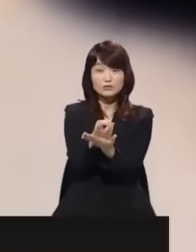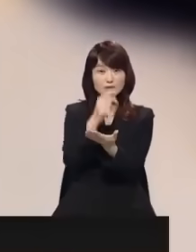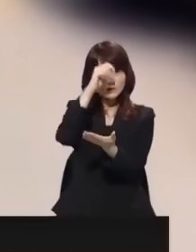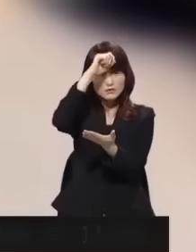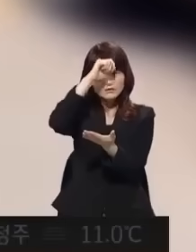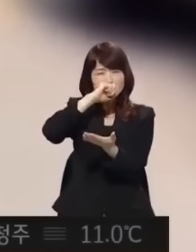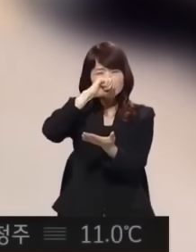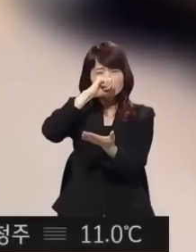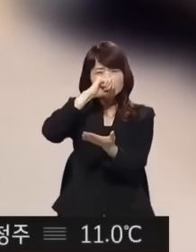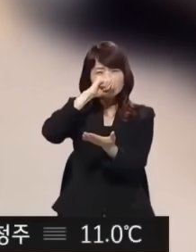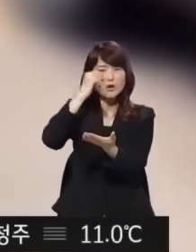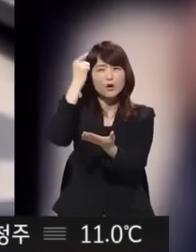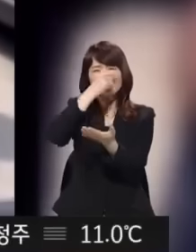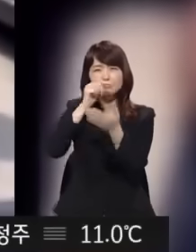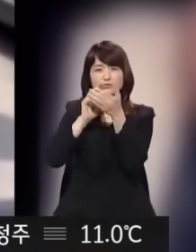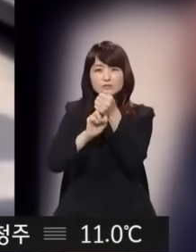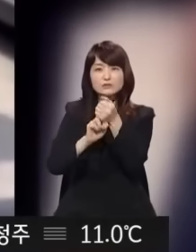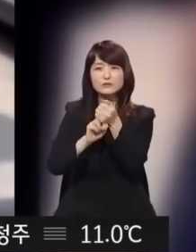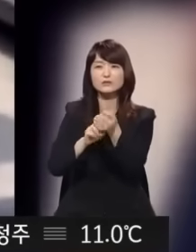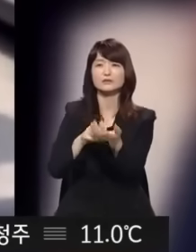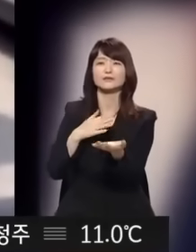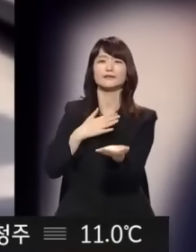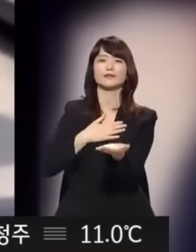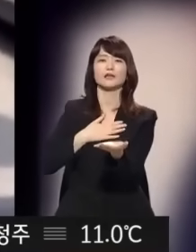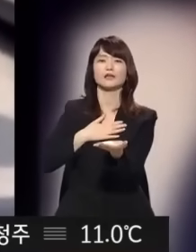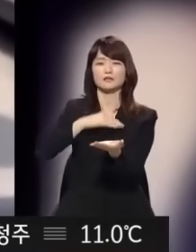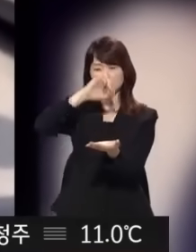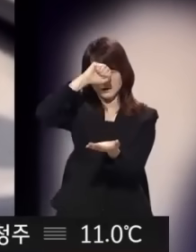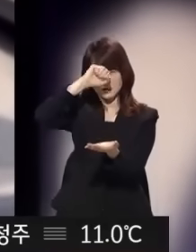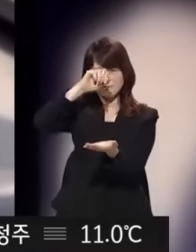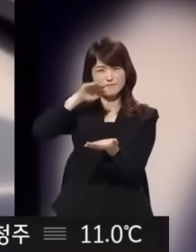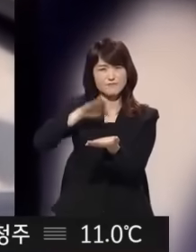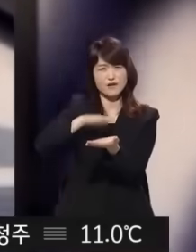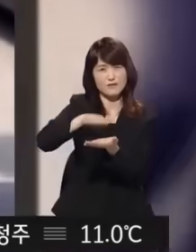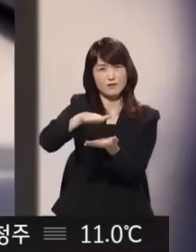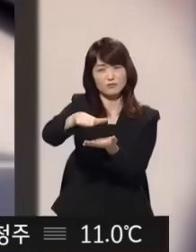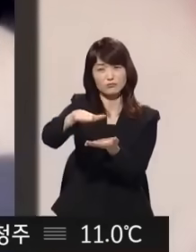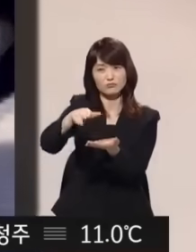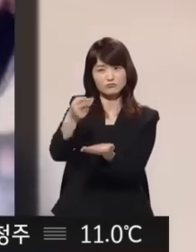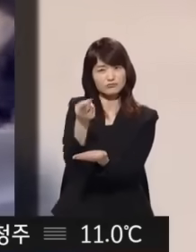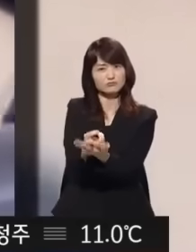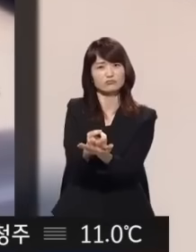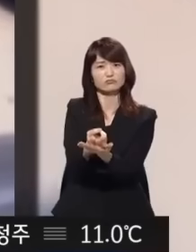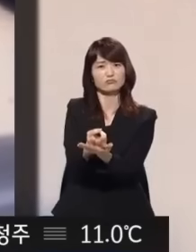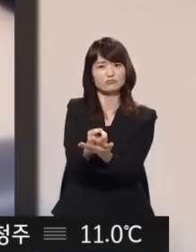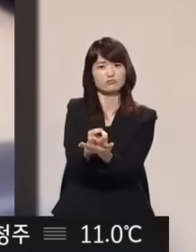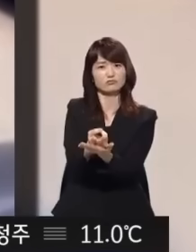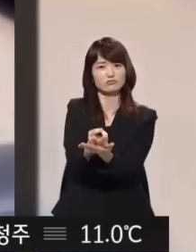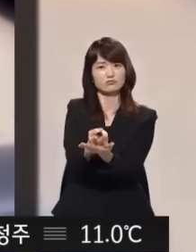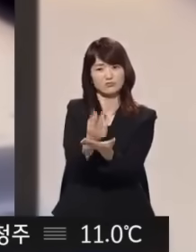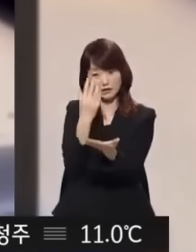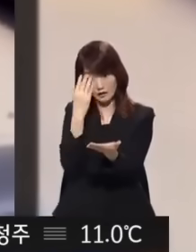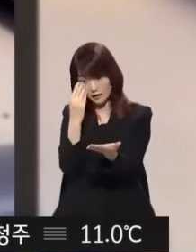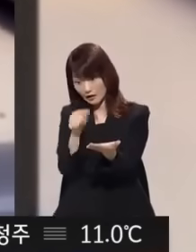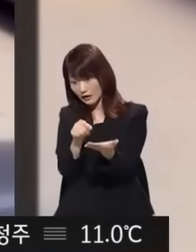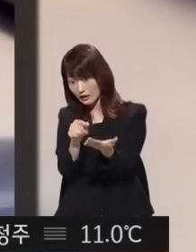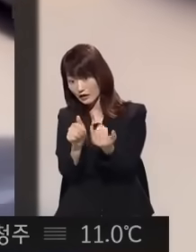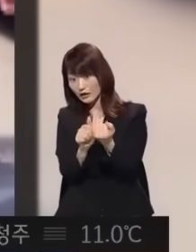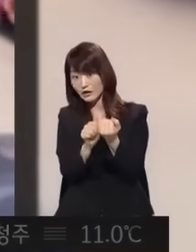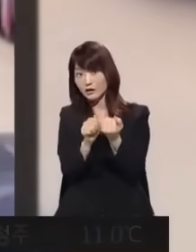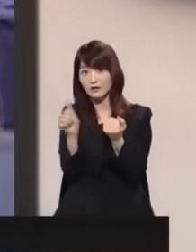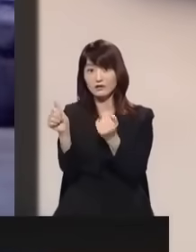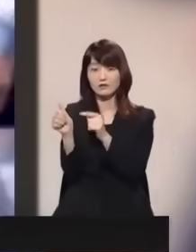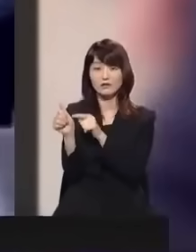또 얼굴을 가렸지만 나를 밟고 가라, 나를 지려 밟고 가라는 듯 당당히 누워있는데 자 이걸 보고 있는